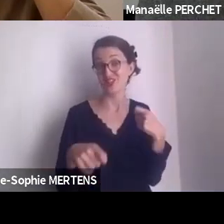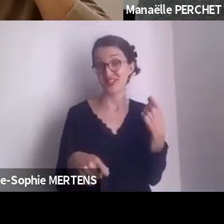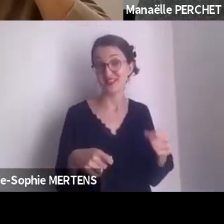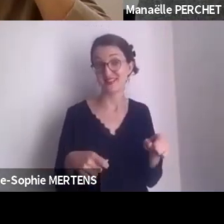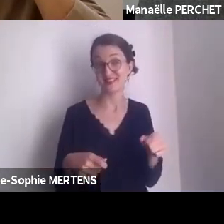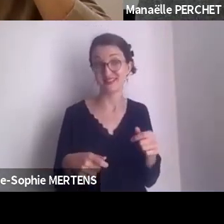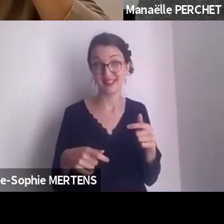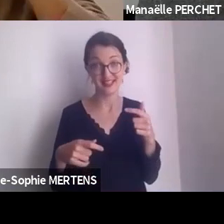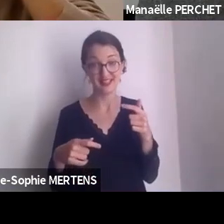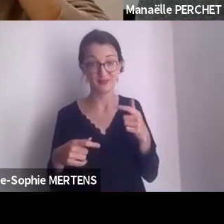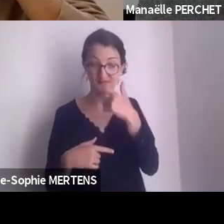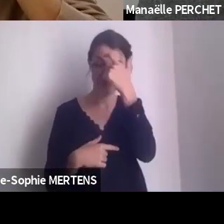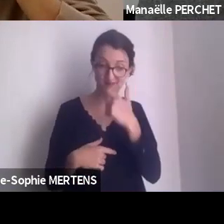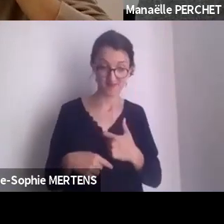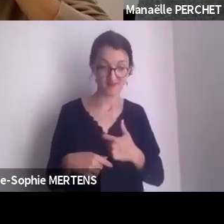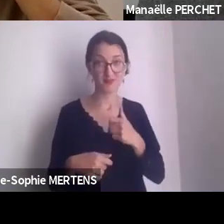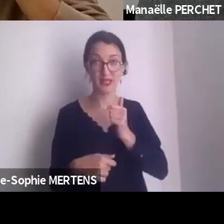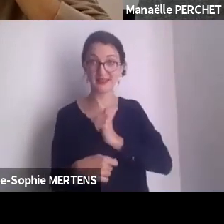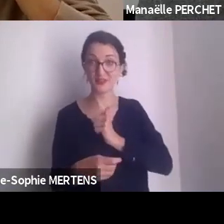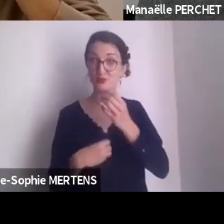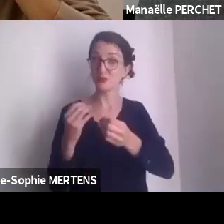un individu auto-entrepreneur,